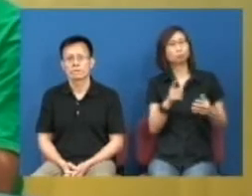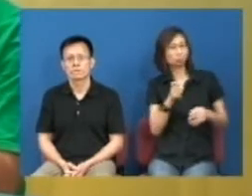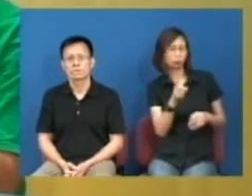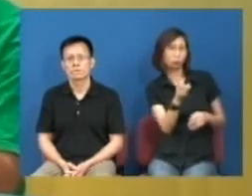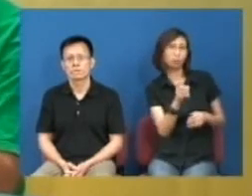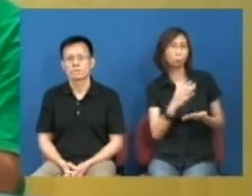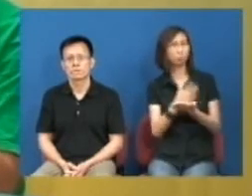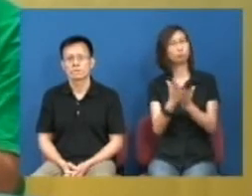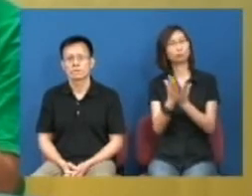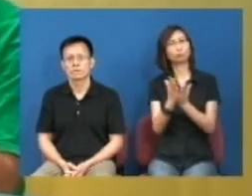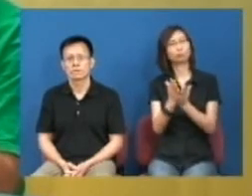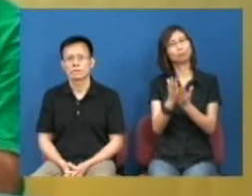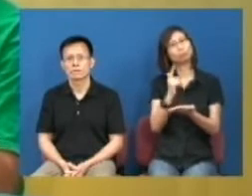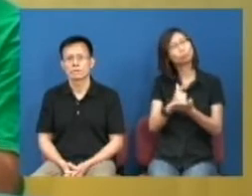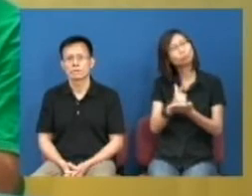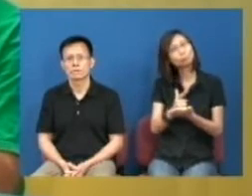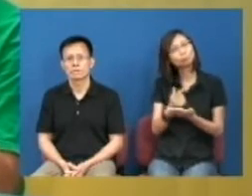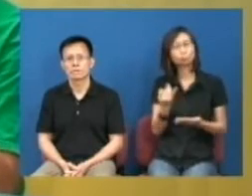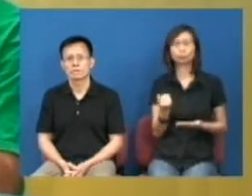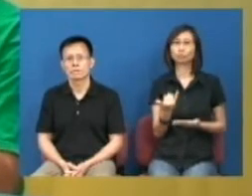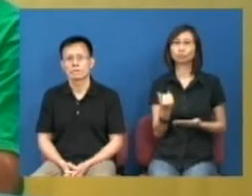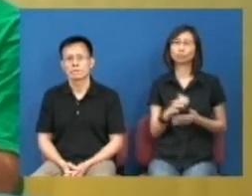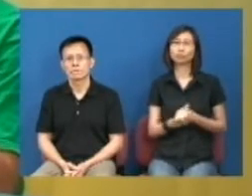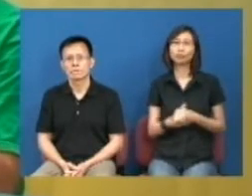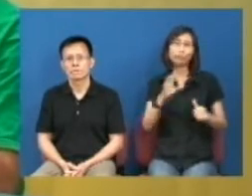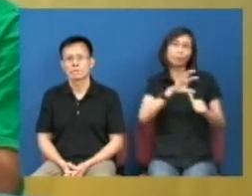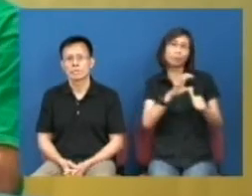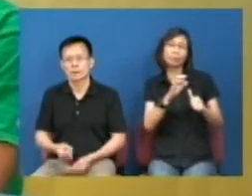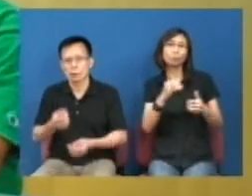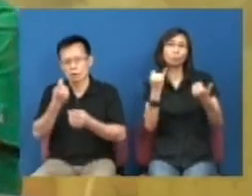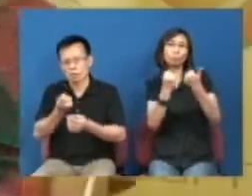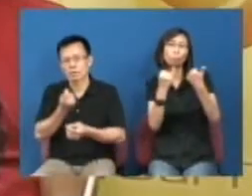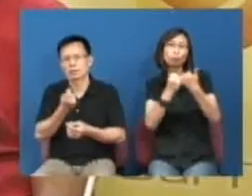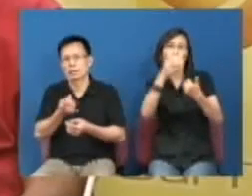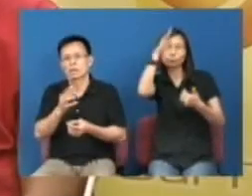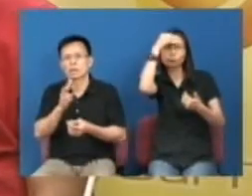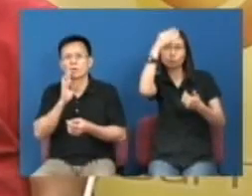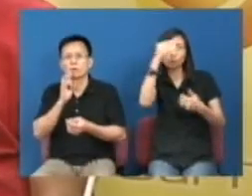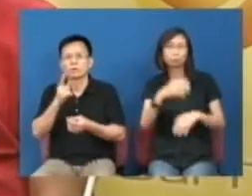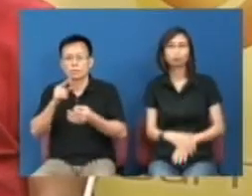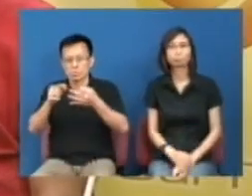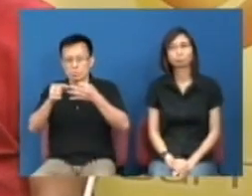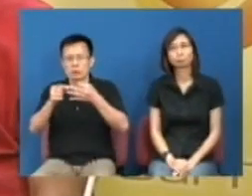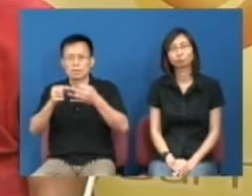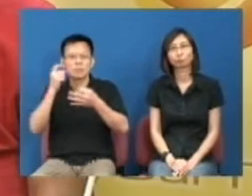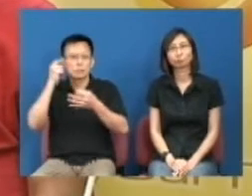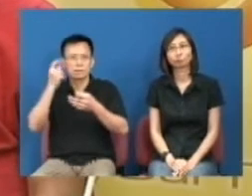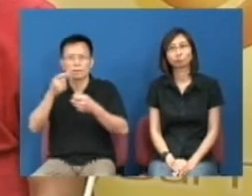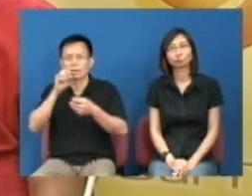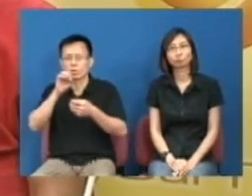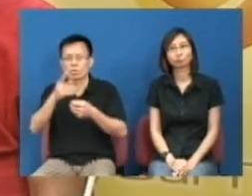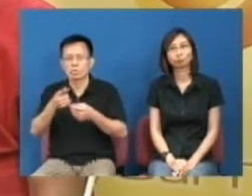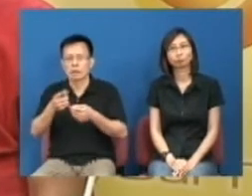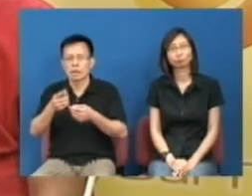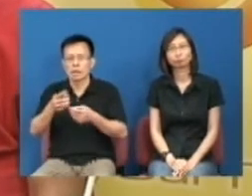啊！其實都幾好大程度上影響到學生對六四。 咁其實好簡單啫，如果謝靈傑晶嘅講法好簡單，係歷